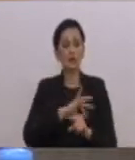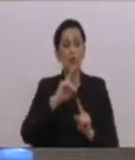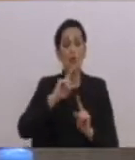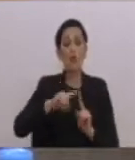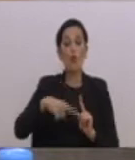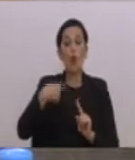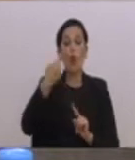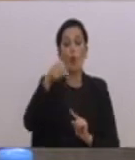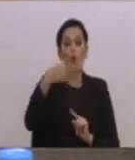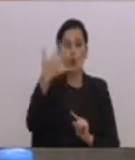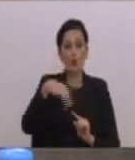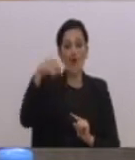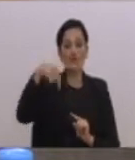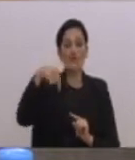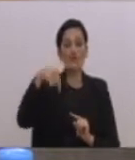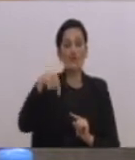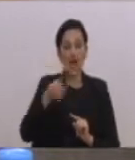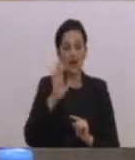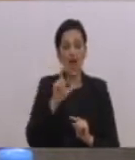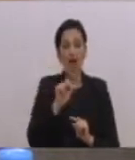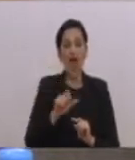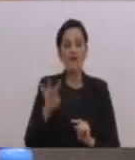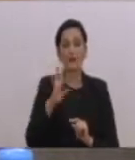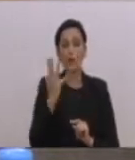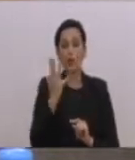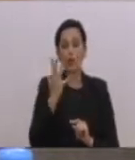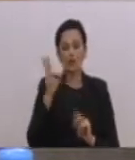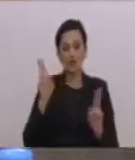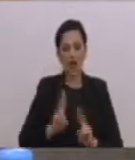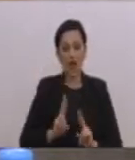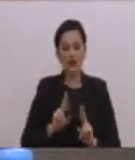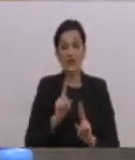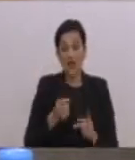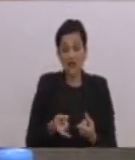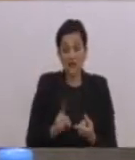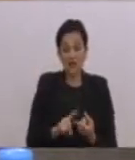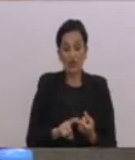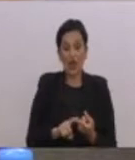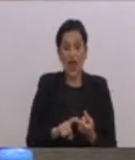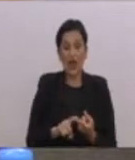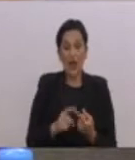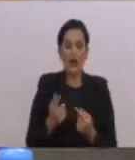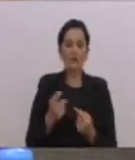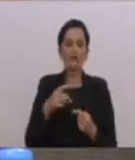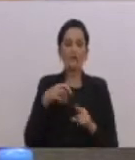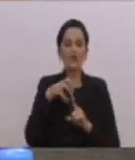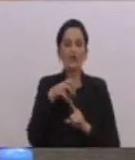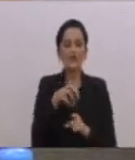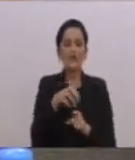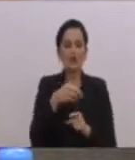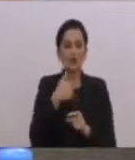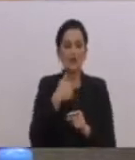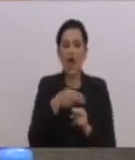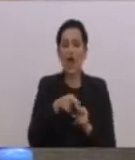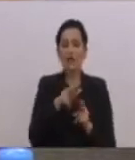მომავალი წლიდან უკვე დიზელიც ევრო 5 სტანდარტის იქნება, ხოლო რაც შეეხება ასე ვთქვათ, გარკვეული ტვირთის დაწესება ჩვენი მოსახლეობისთვის,